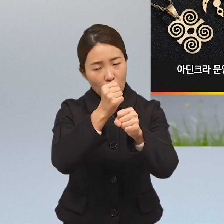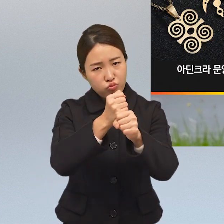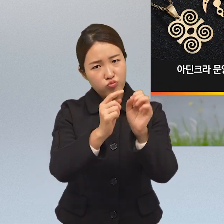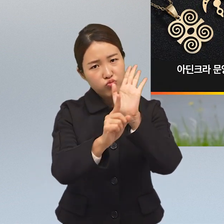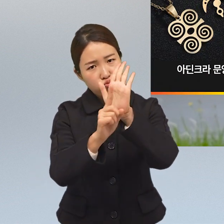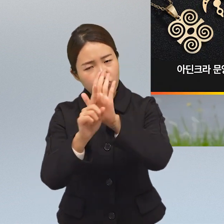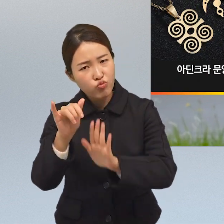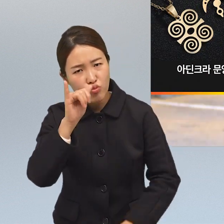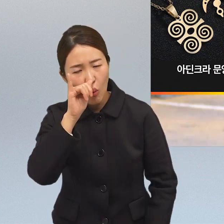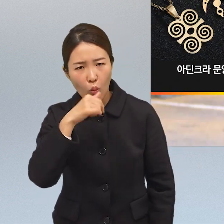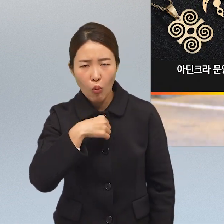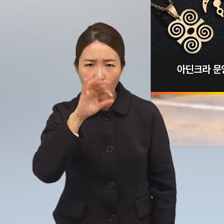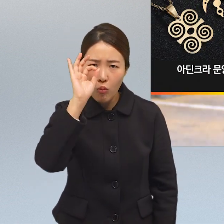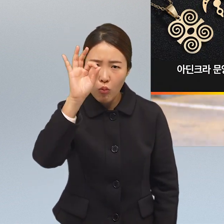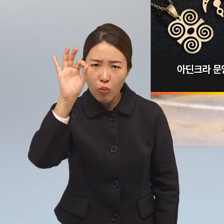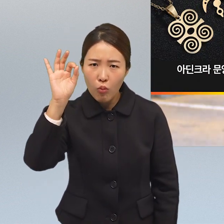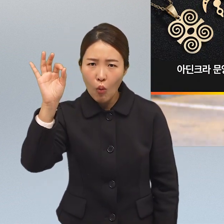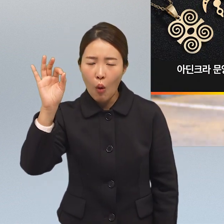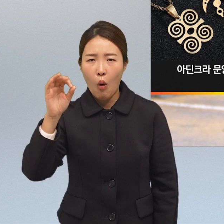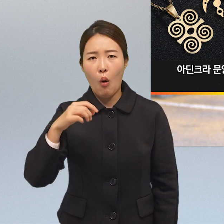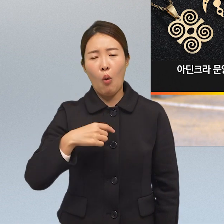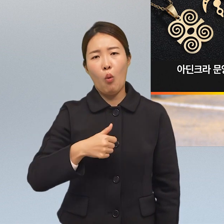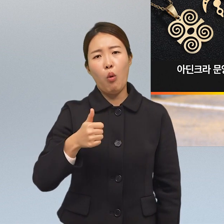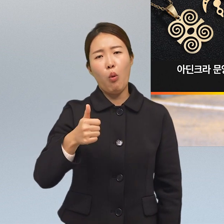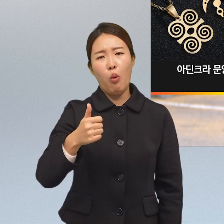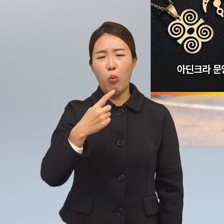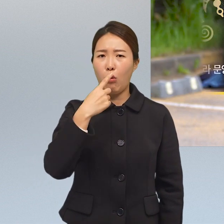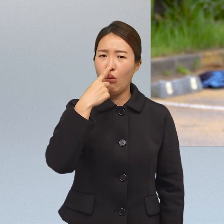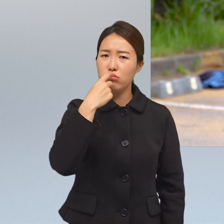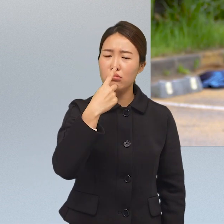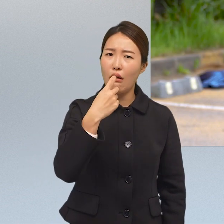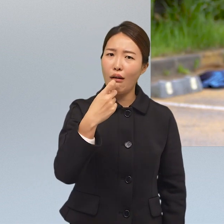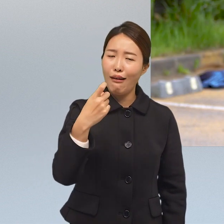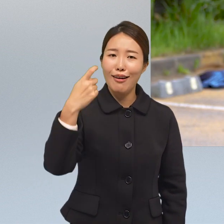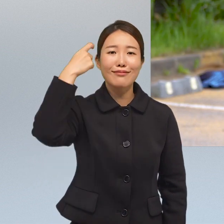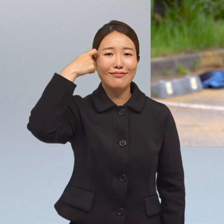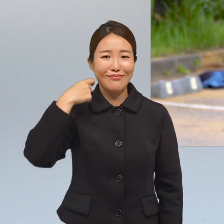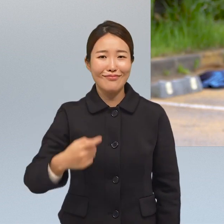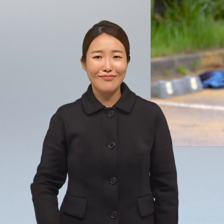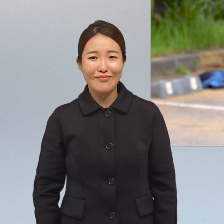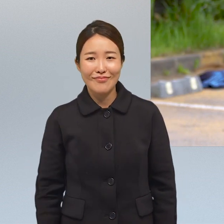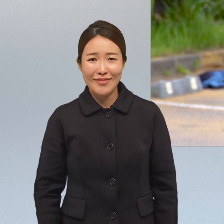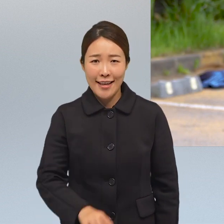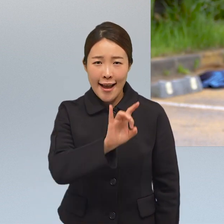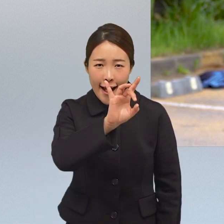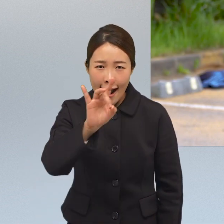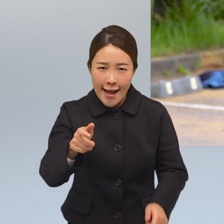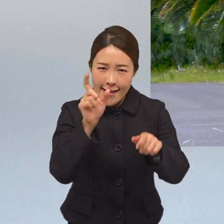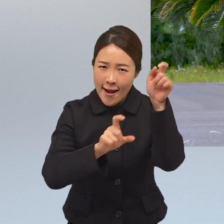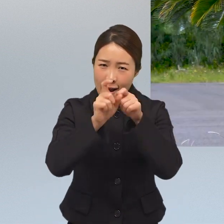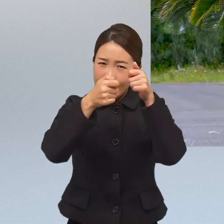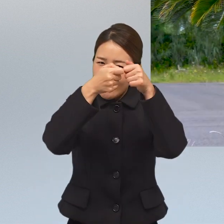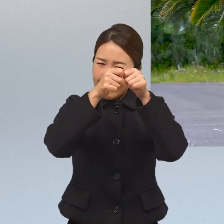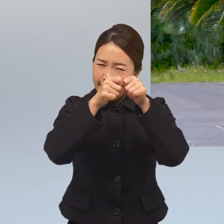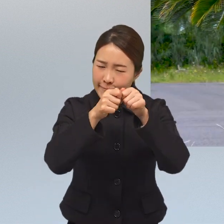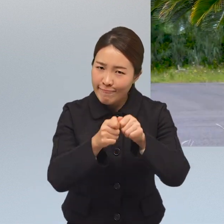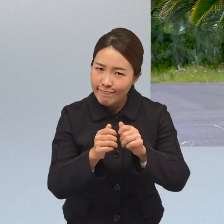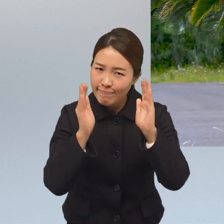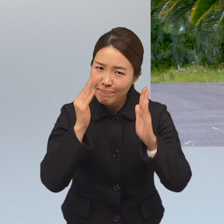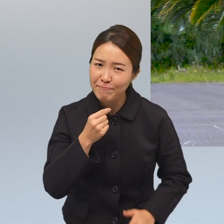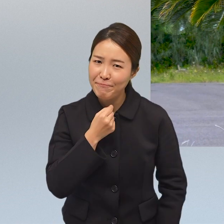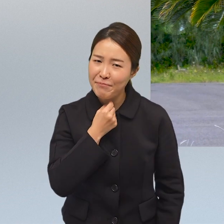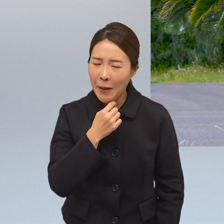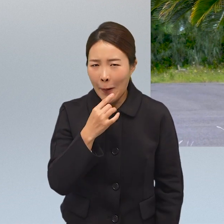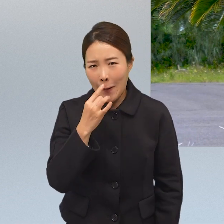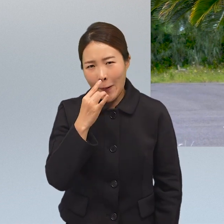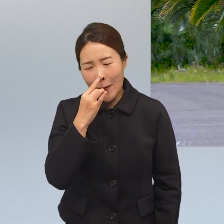활용이 되고 이런 걸 보면서 되게 멋있다는 생각을 많이 했고 네. 이게 하나하나씩 다 상세하게 좀 알아보고